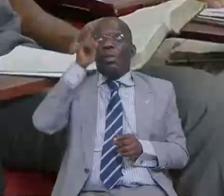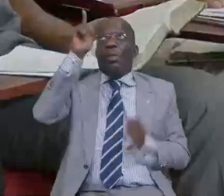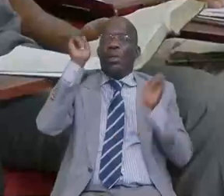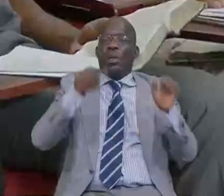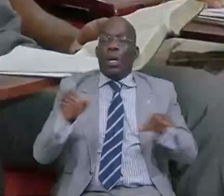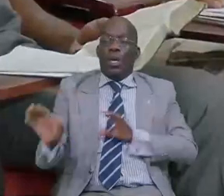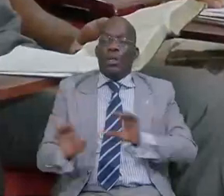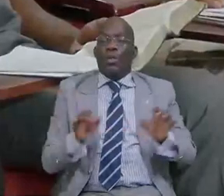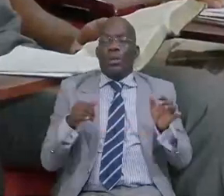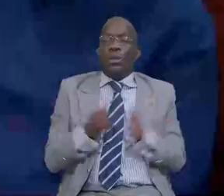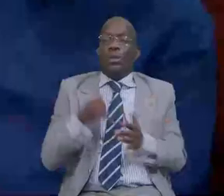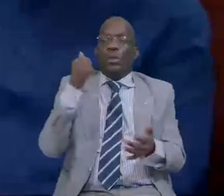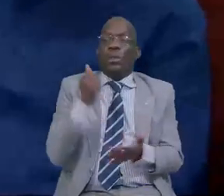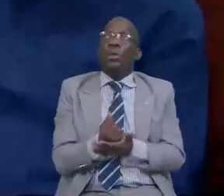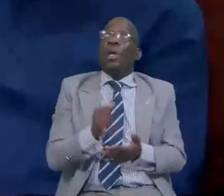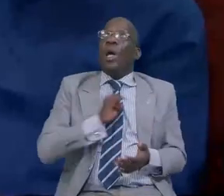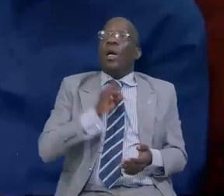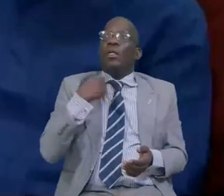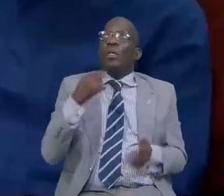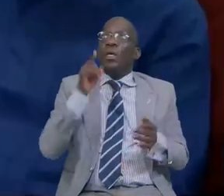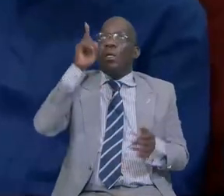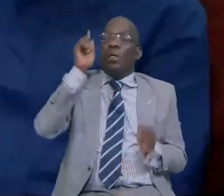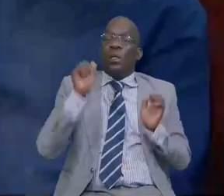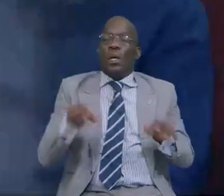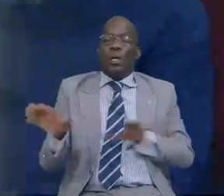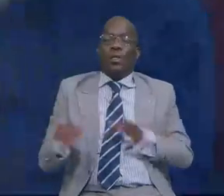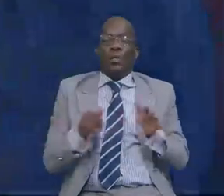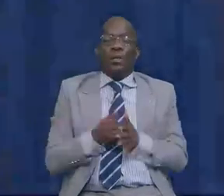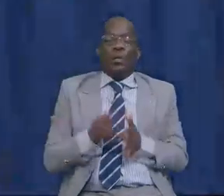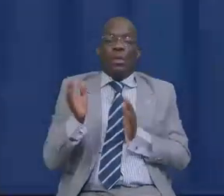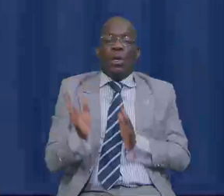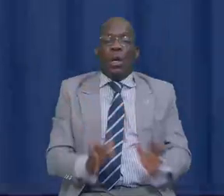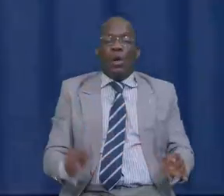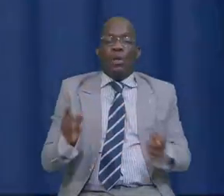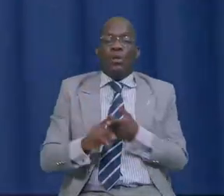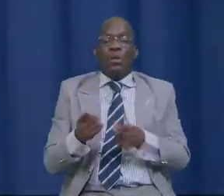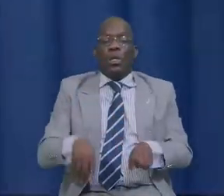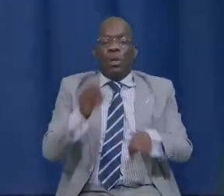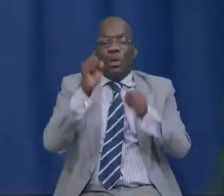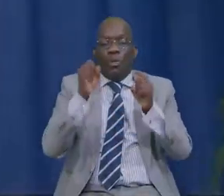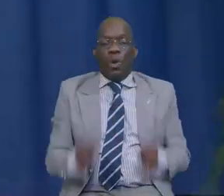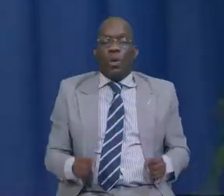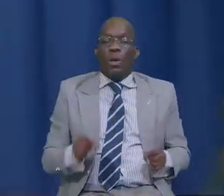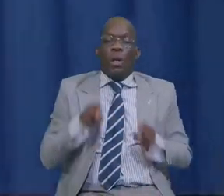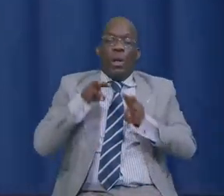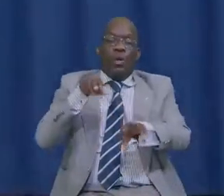faire. J'ai dit, il peut le faire. Selon la La puissance, vous voyez